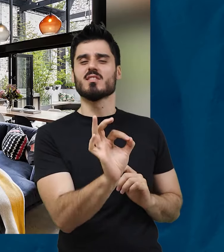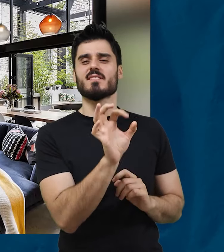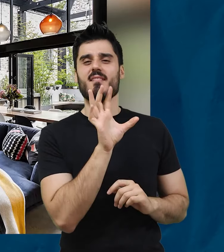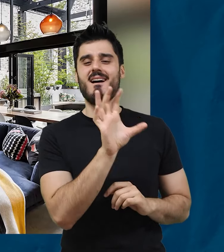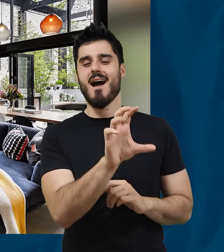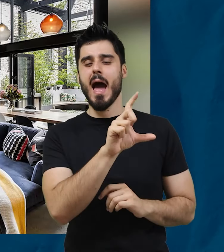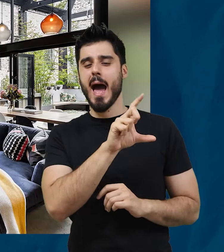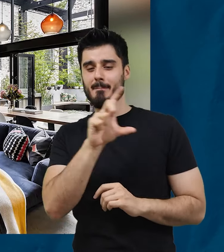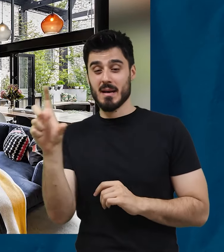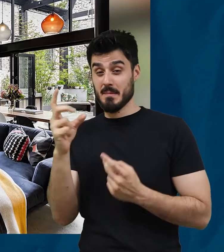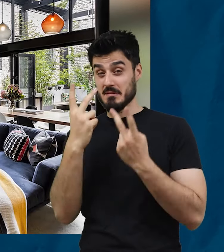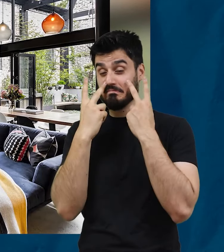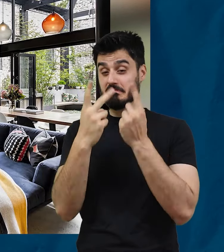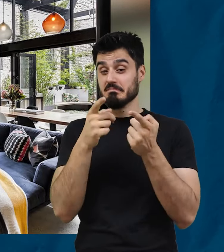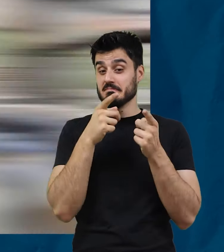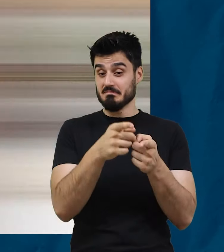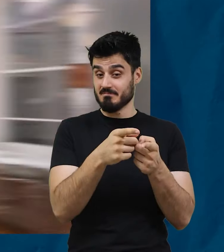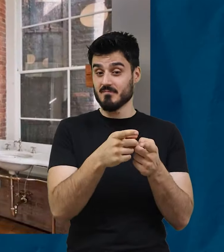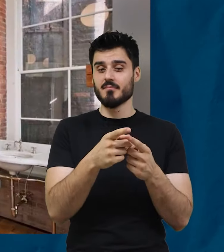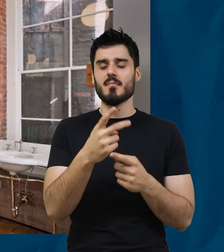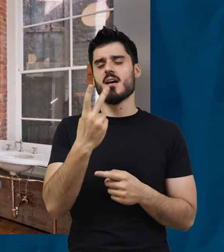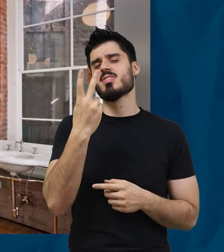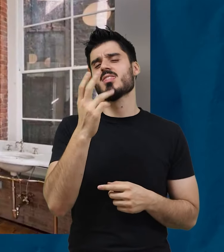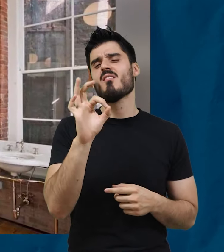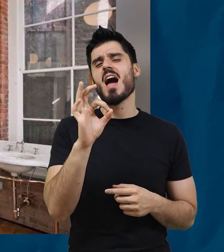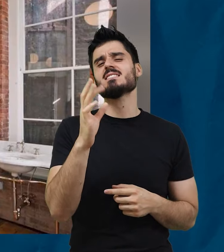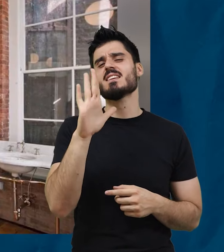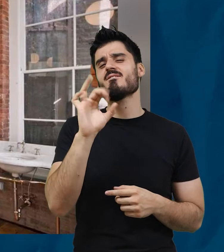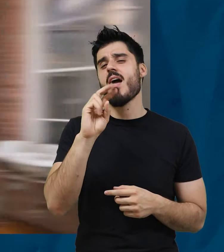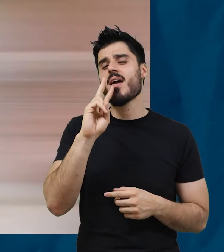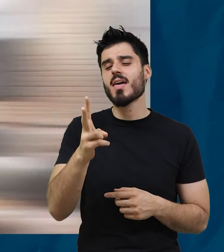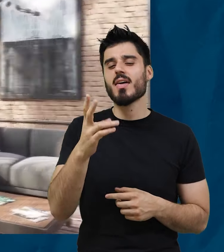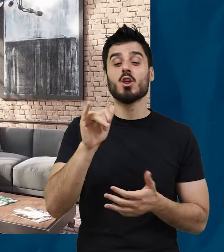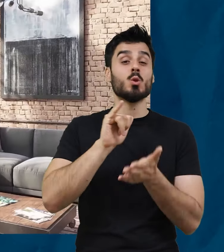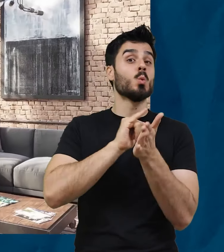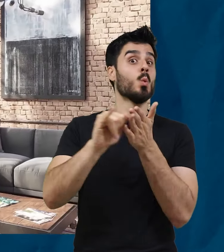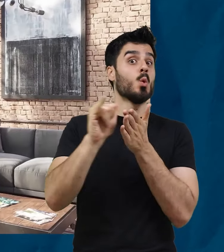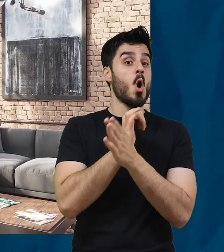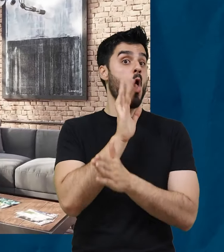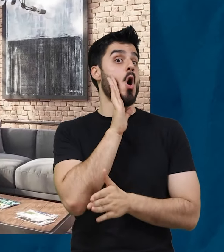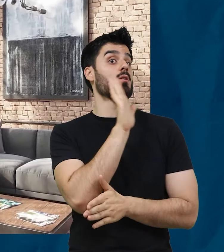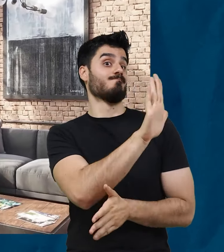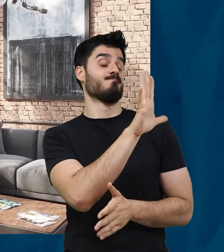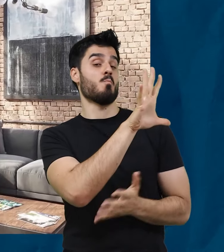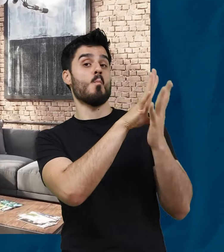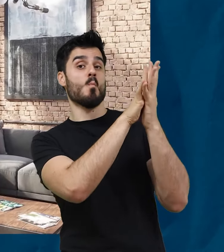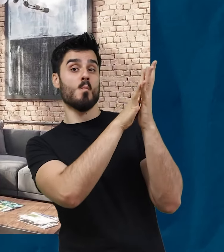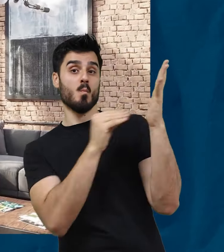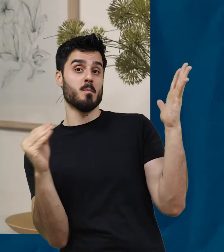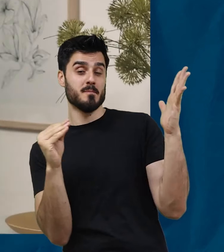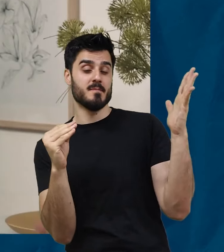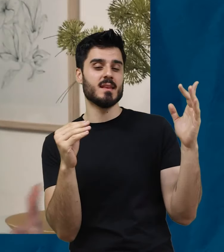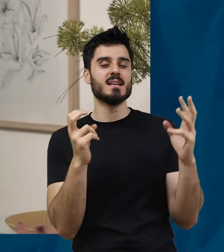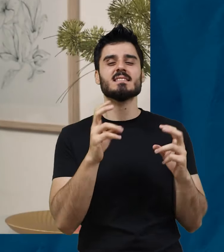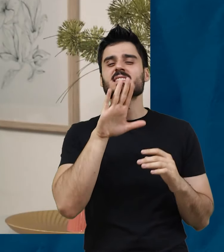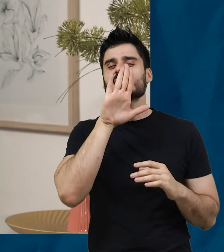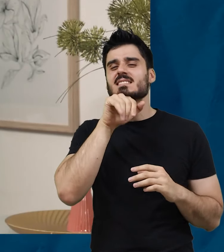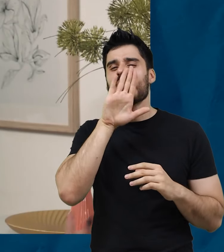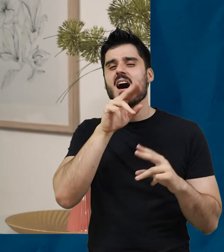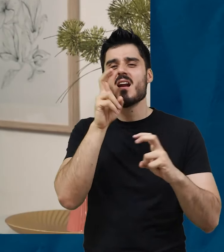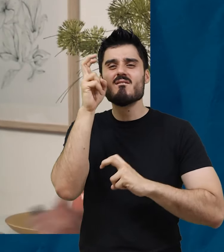дизайн. Той се появява в 20 век в Нью-Йорк и идеята му е била да се обзаведат старите фабрики,